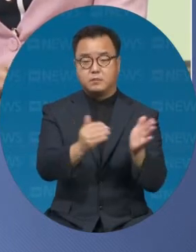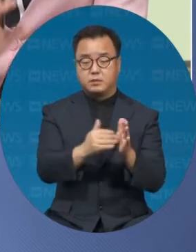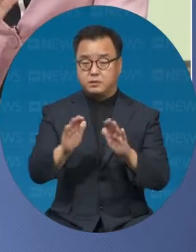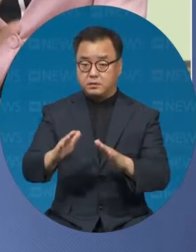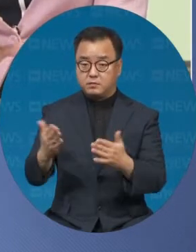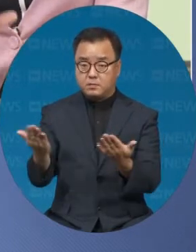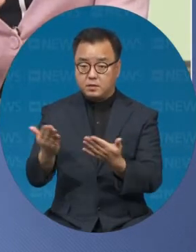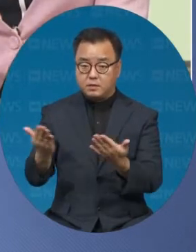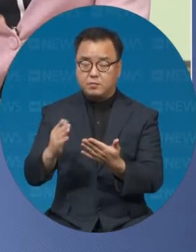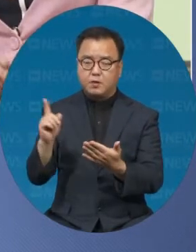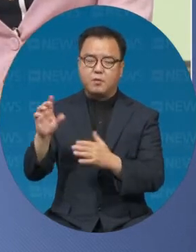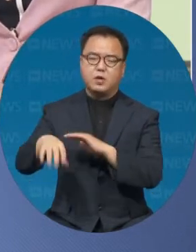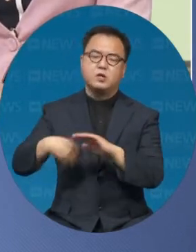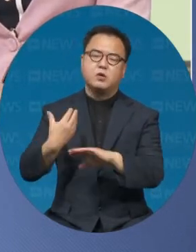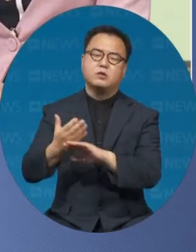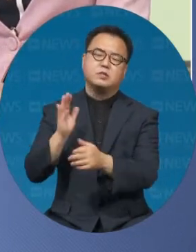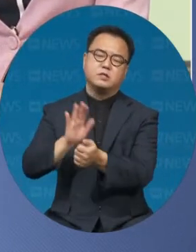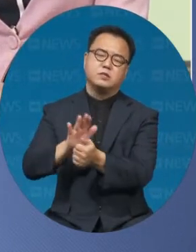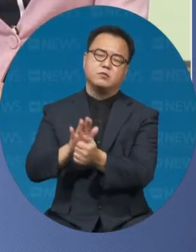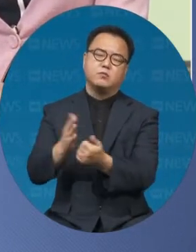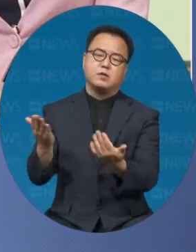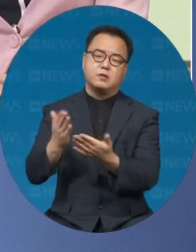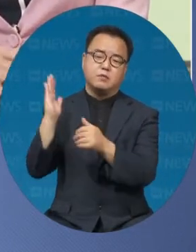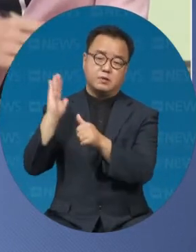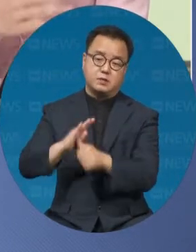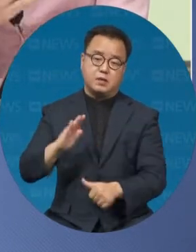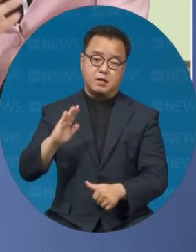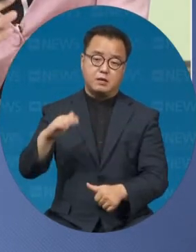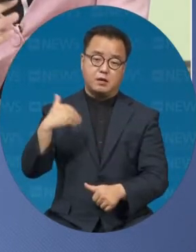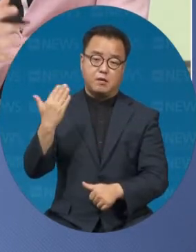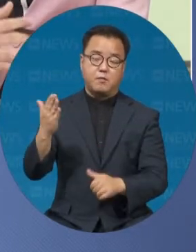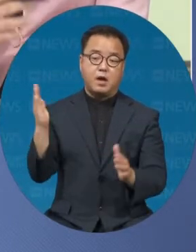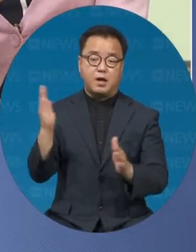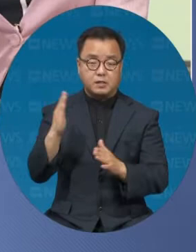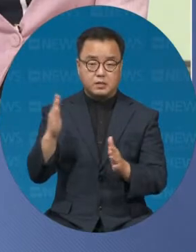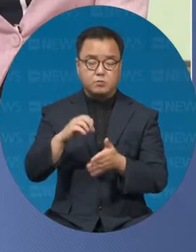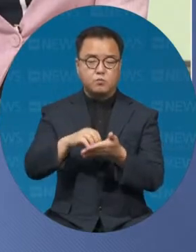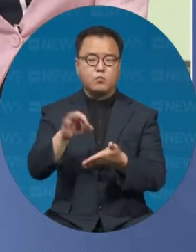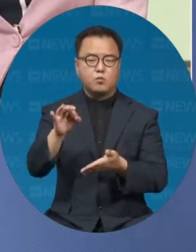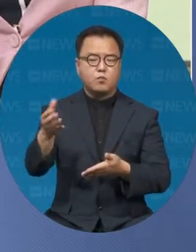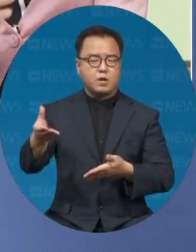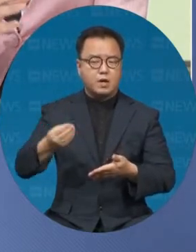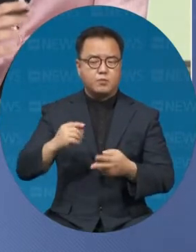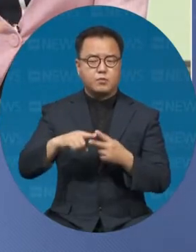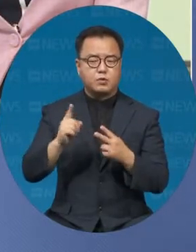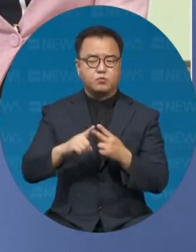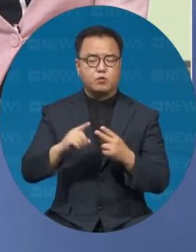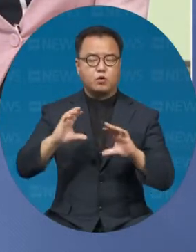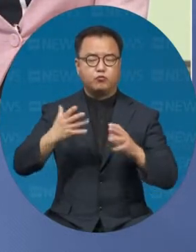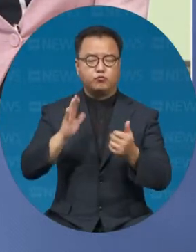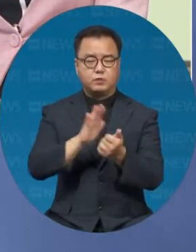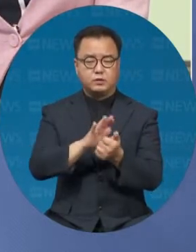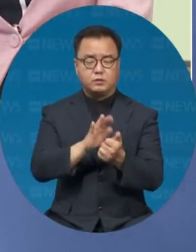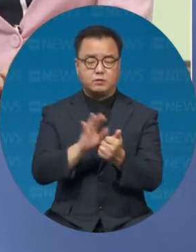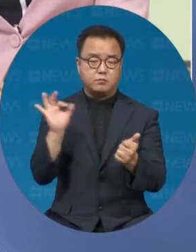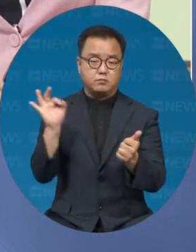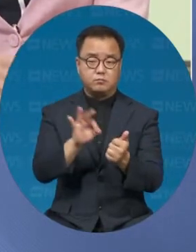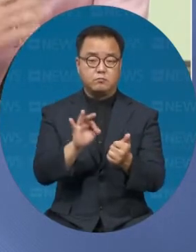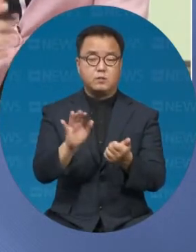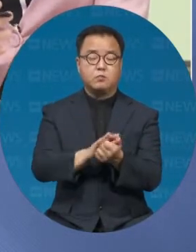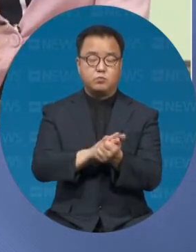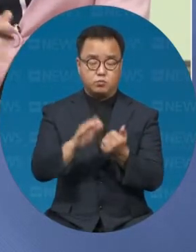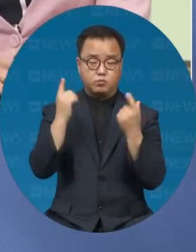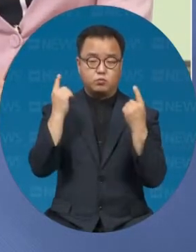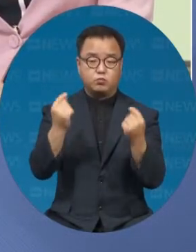사업은 혁신 지원 사업 이라서 탈락을 해도 학생들에게 학자금 대출이나 국가 적금 혜택 등이 그대로 지원이 됩니다